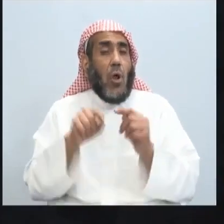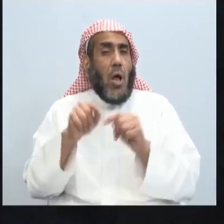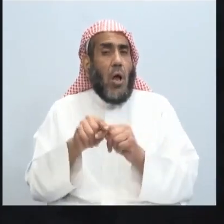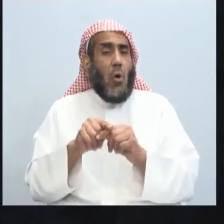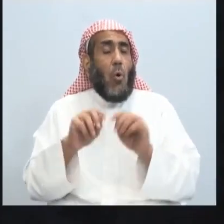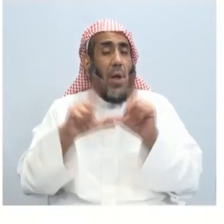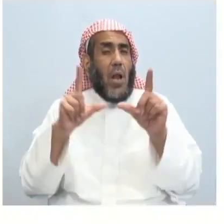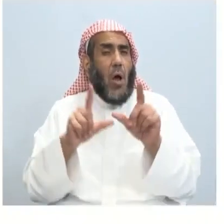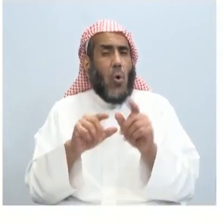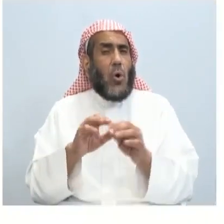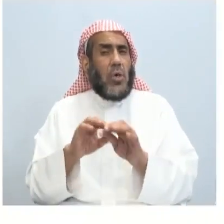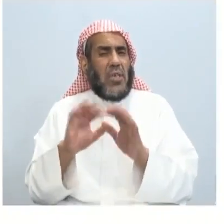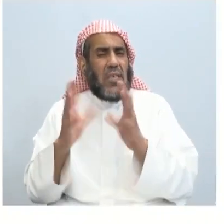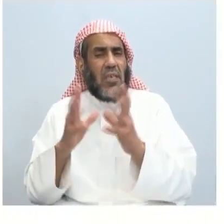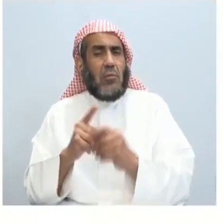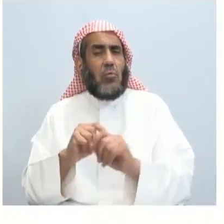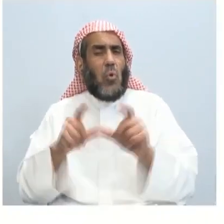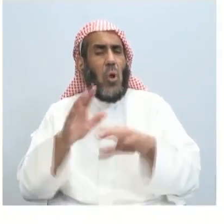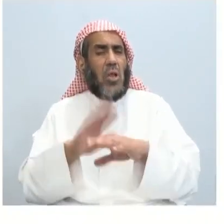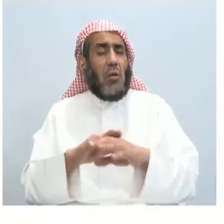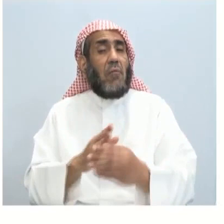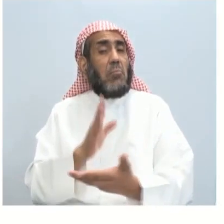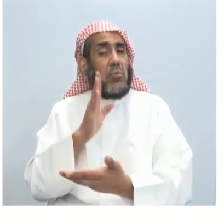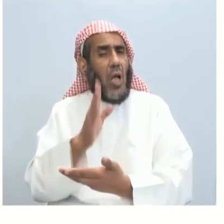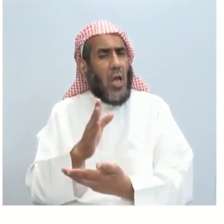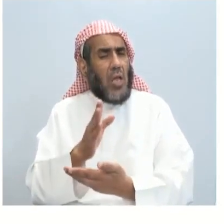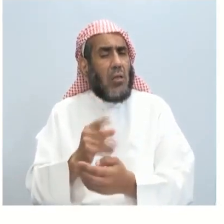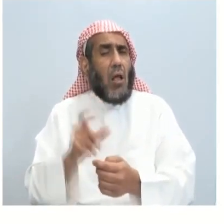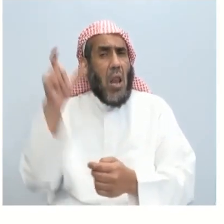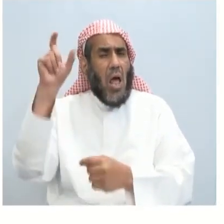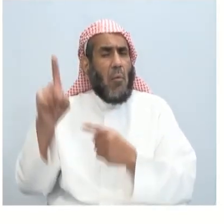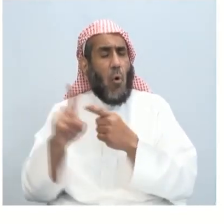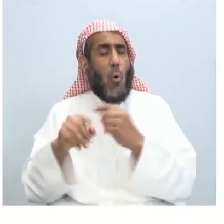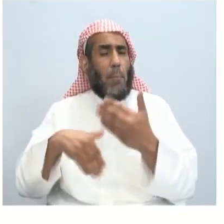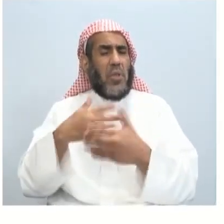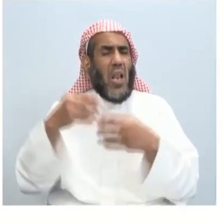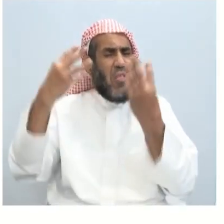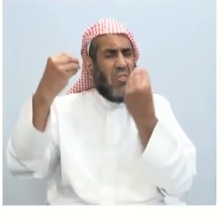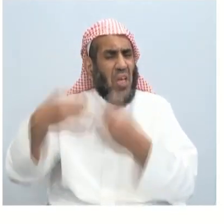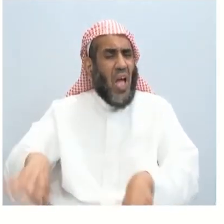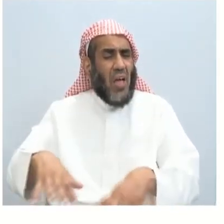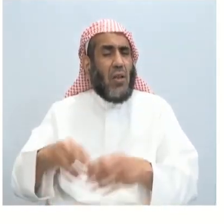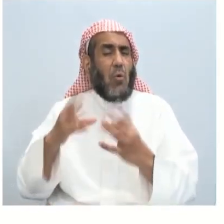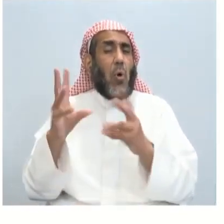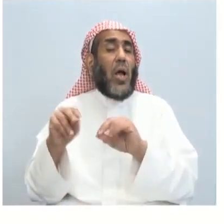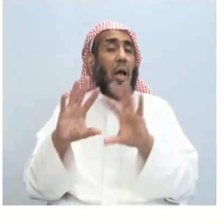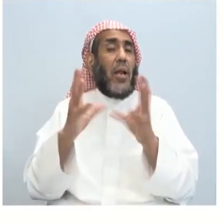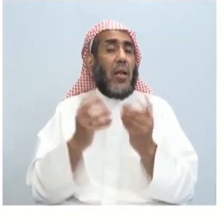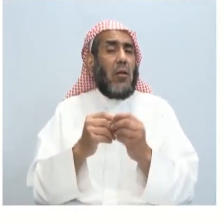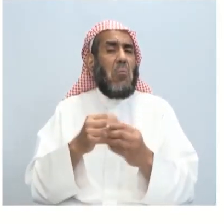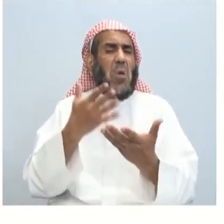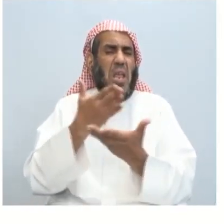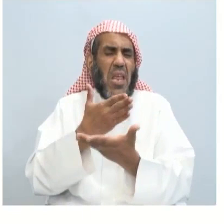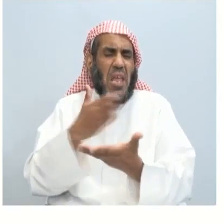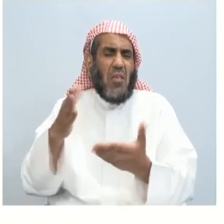ابين له تشكيك فيعلم ملفات تدول على تشكيكه بمصداقيه العالم ب نفسه وبالتالي ضياع ذلك العلم وكان يذهب